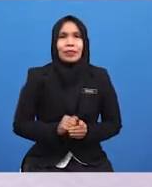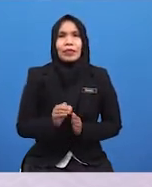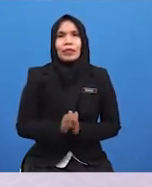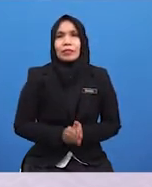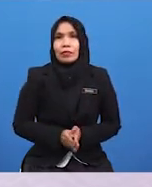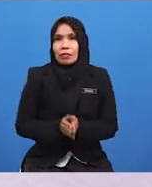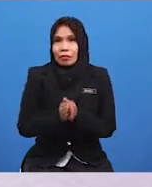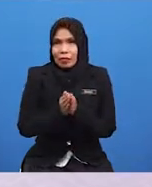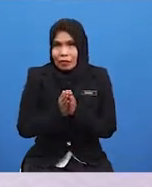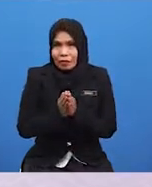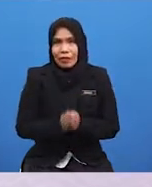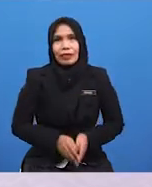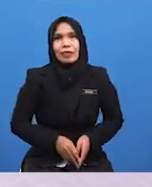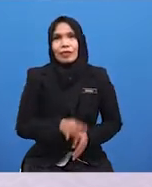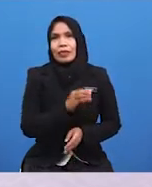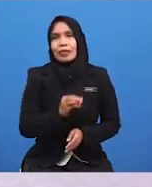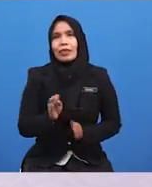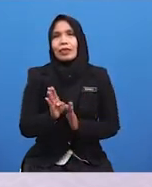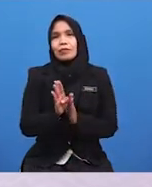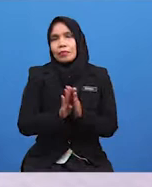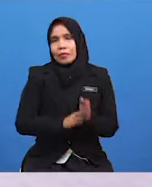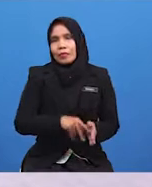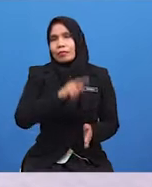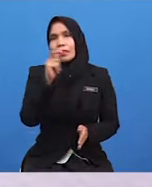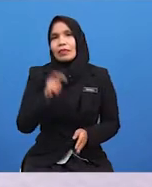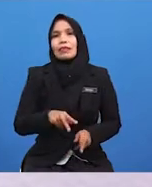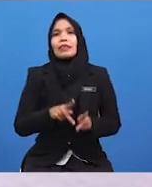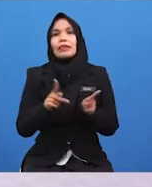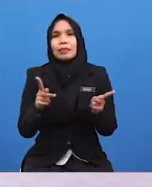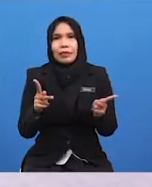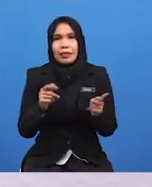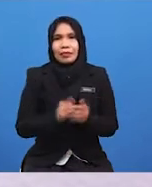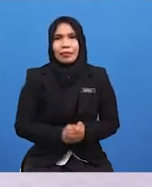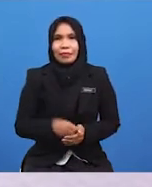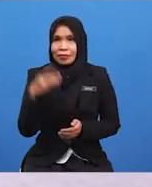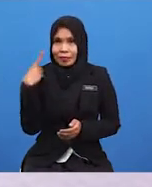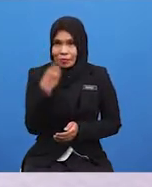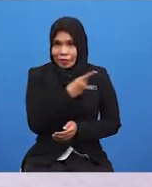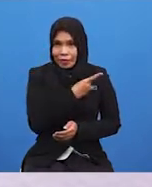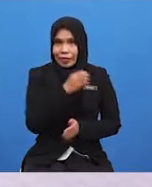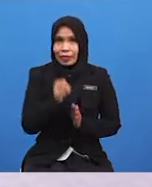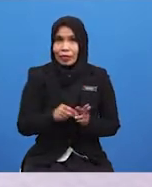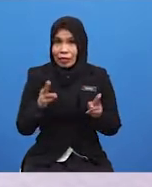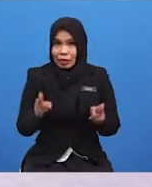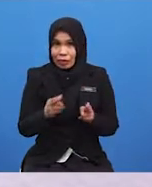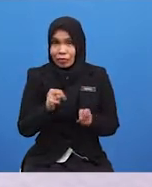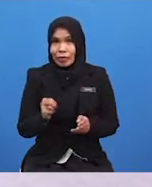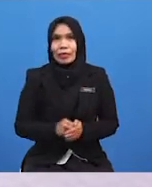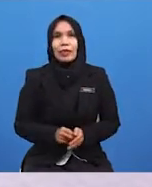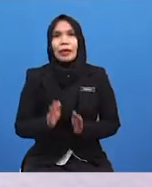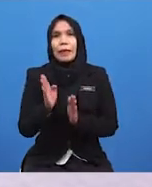bersalaman dan bertanya Kapan kita seharusnya